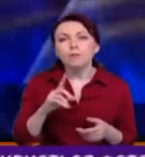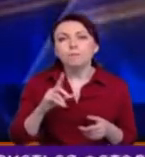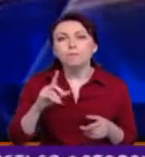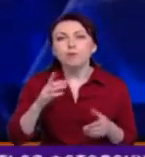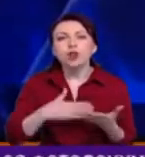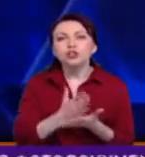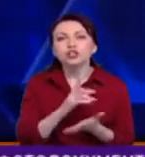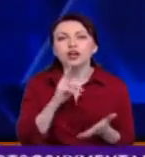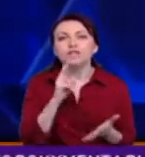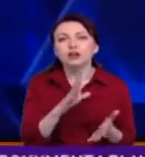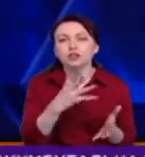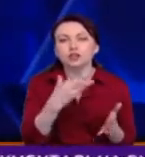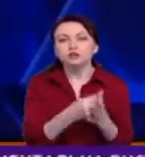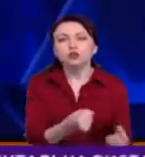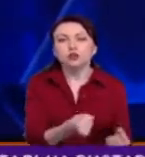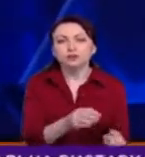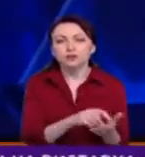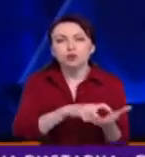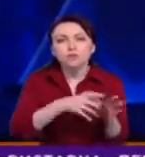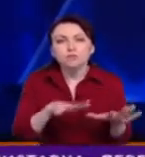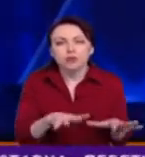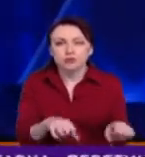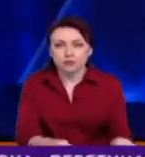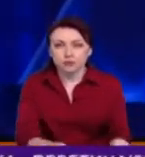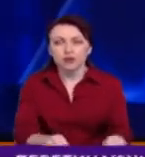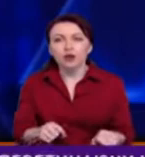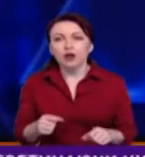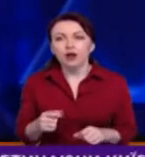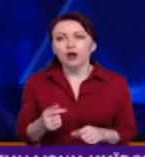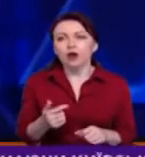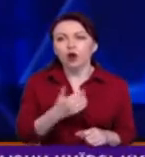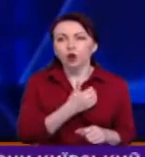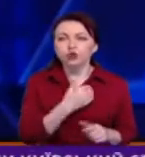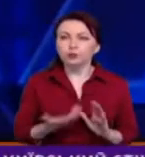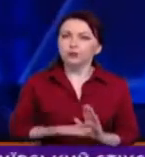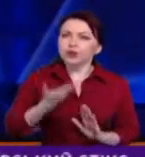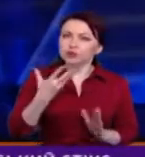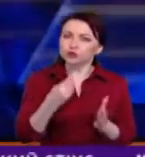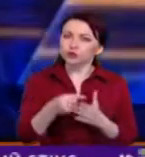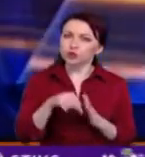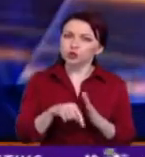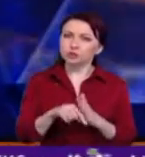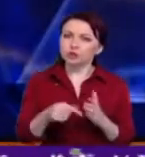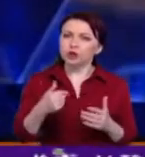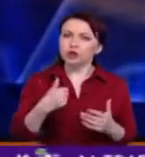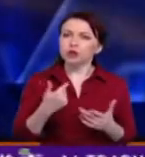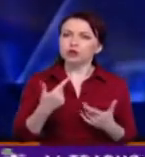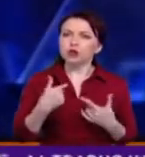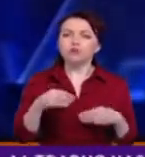В політичній квартирі, yeah. яка є, щоб кожен був. І кожен намагається таким чином з одного боку підняти свою значимість, що от він визначає зовнішню